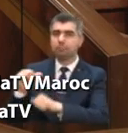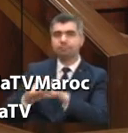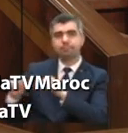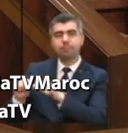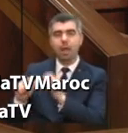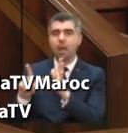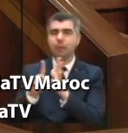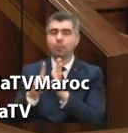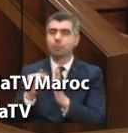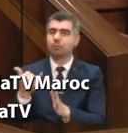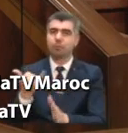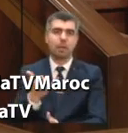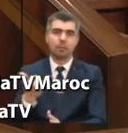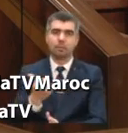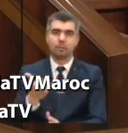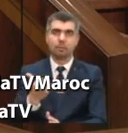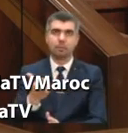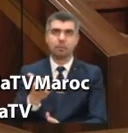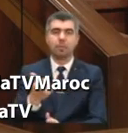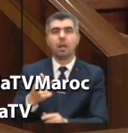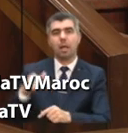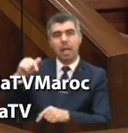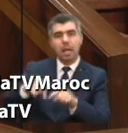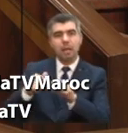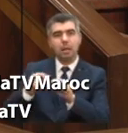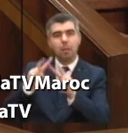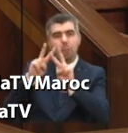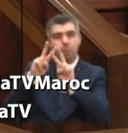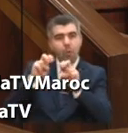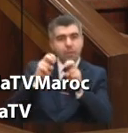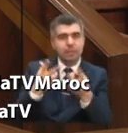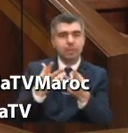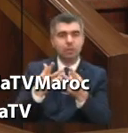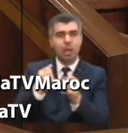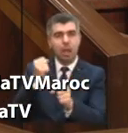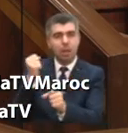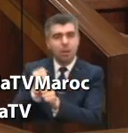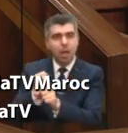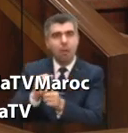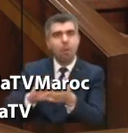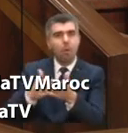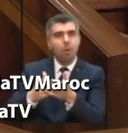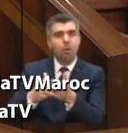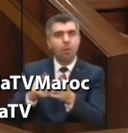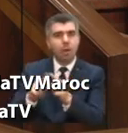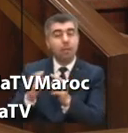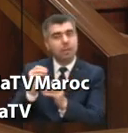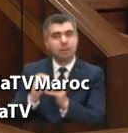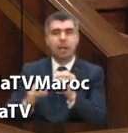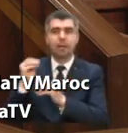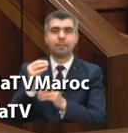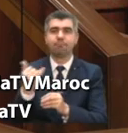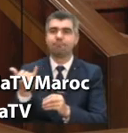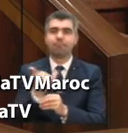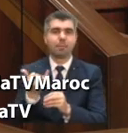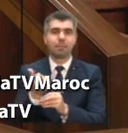سيد الوزير، تنعتقد على أنه شبكة مفتشي الشغل اللي كاينة في وزارة الشغل غير كافية نهائيا